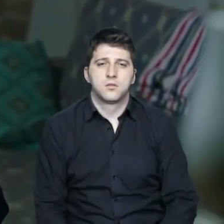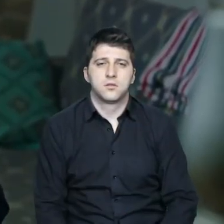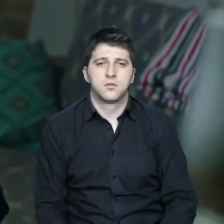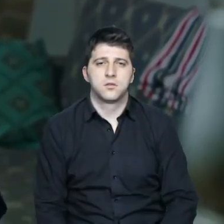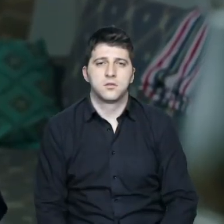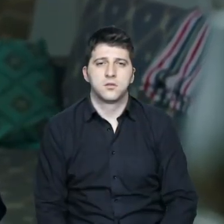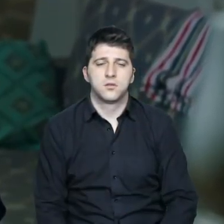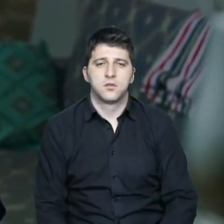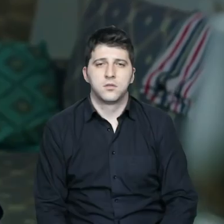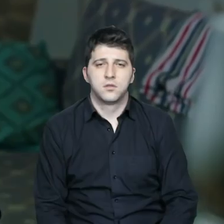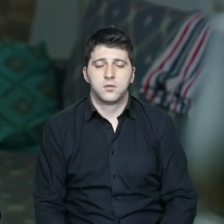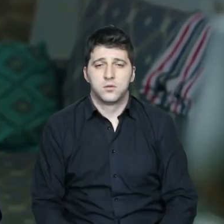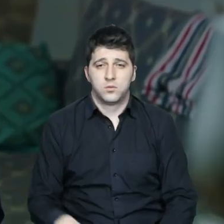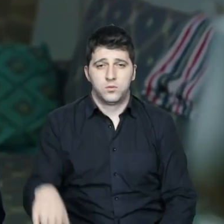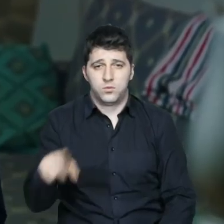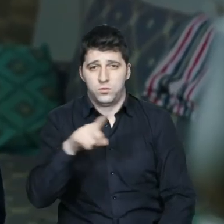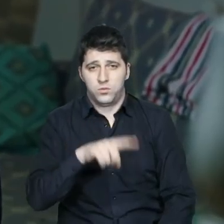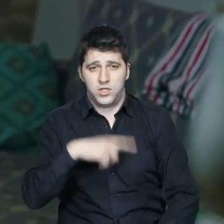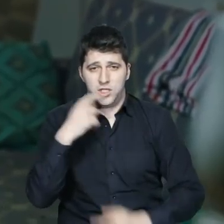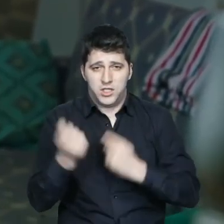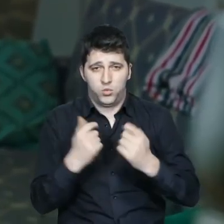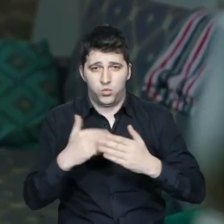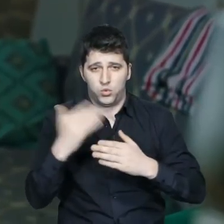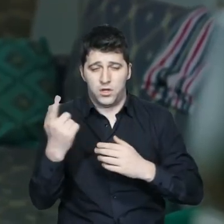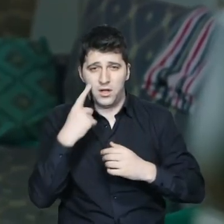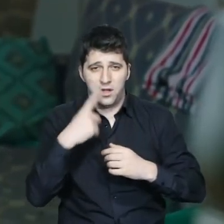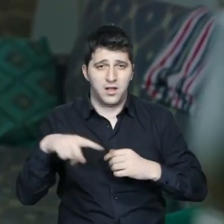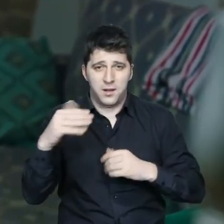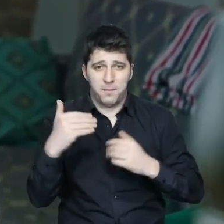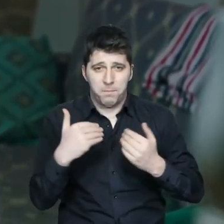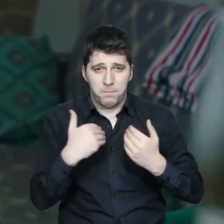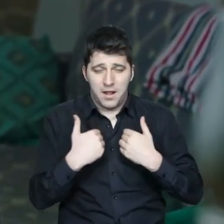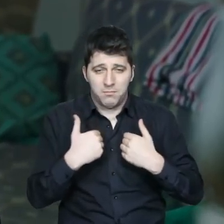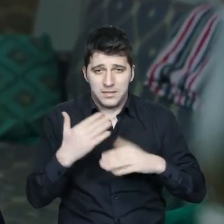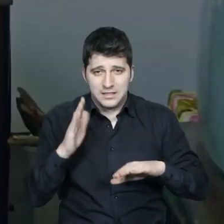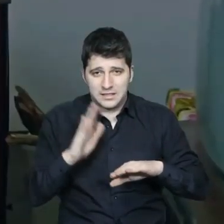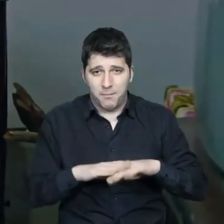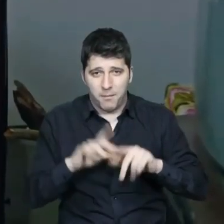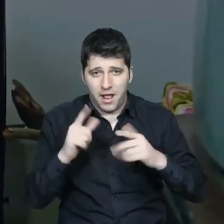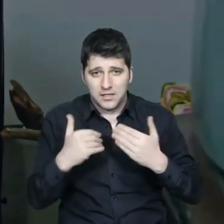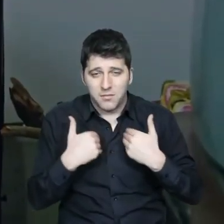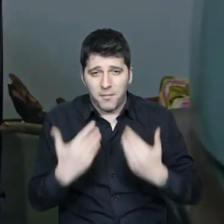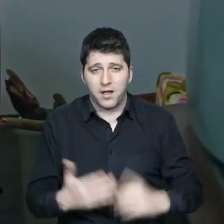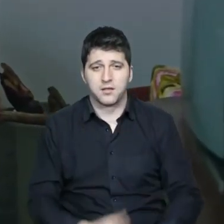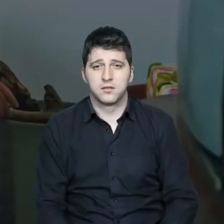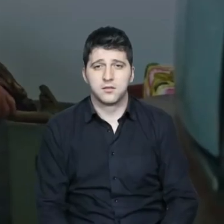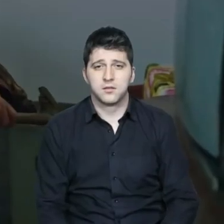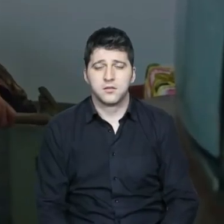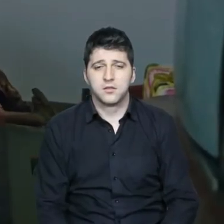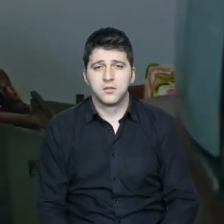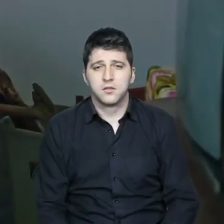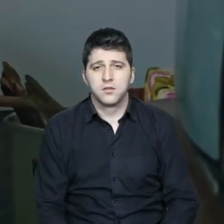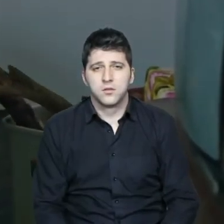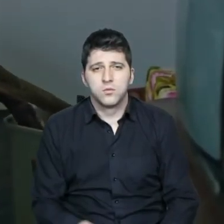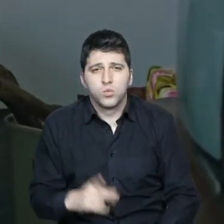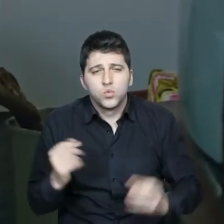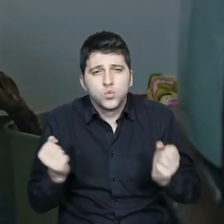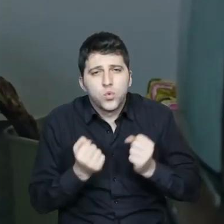Bu kadar anzalottan sonra ortalığı benim yapmam gerekir ama bu ne zemberi